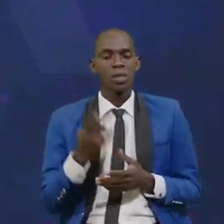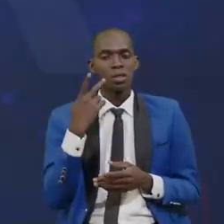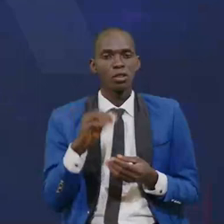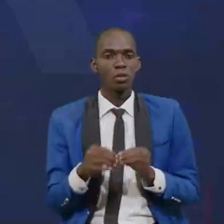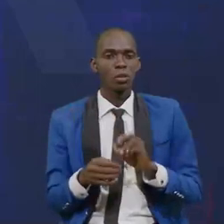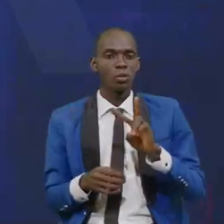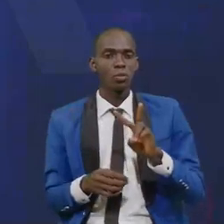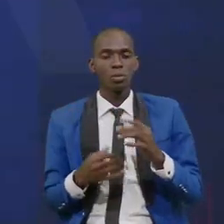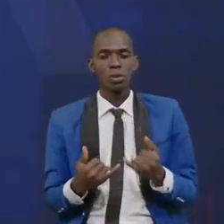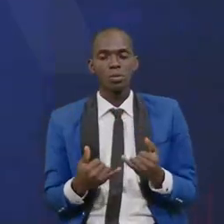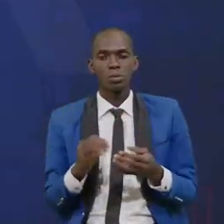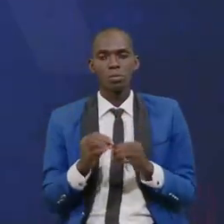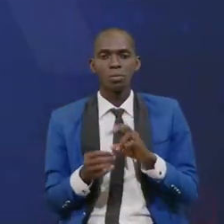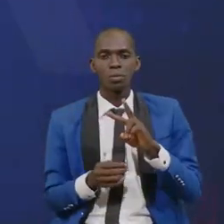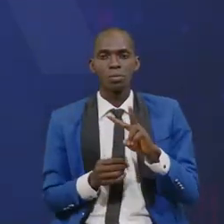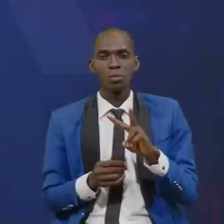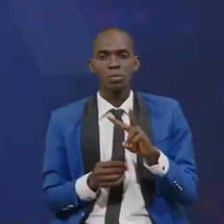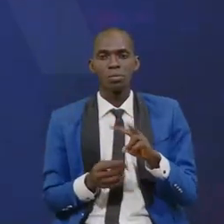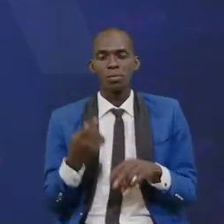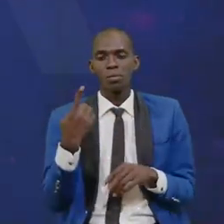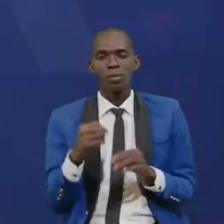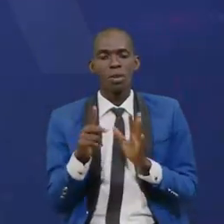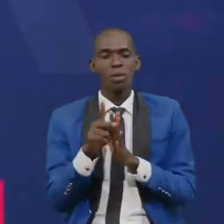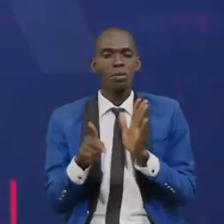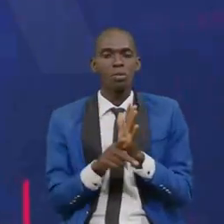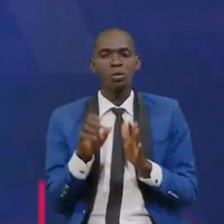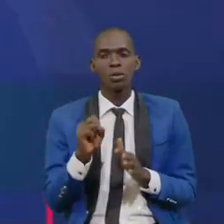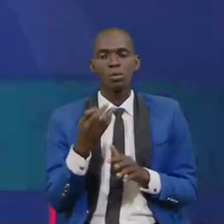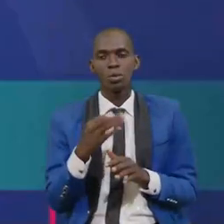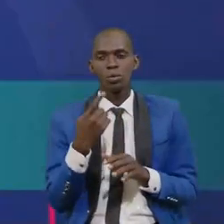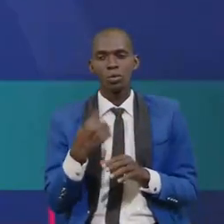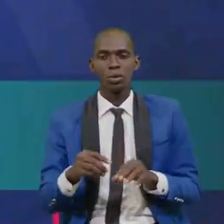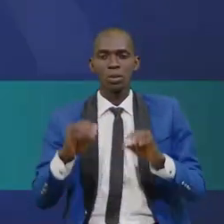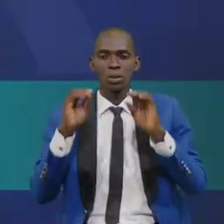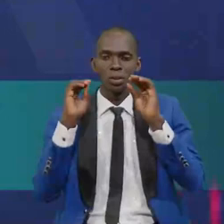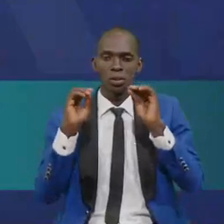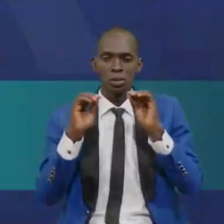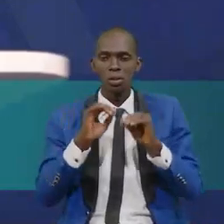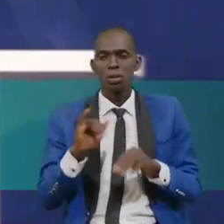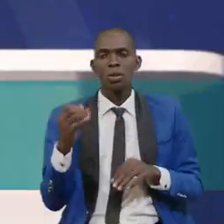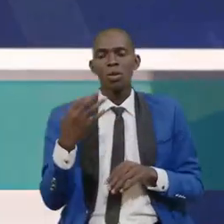Deuxième élément, les principes de la doctrine de Christ.